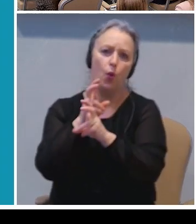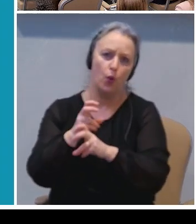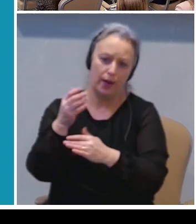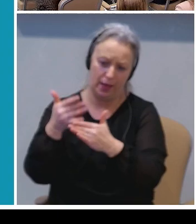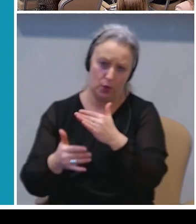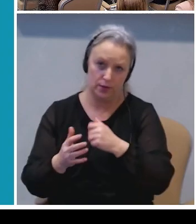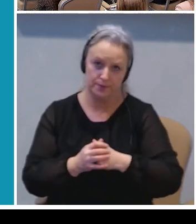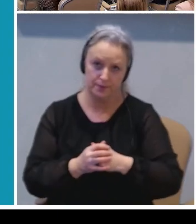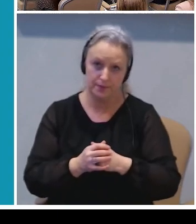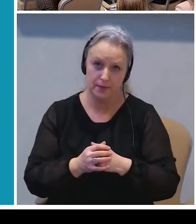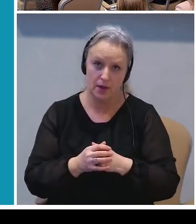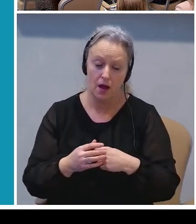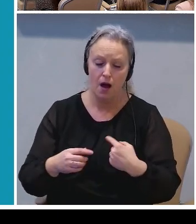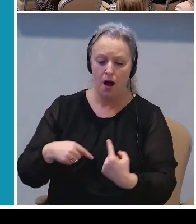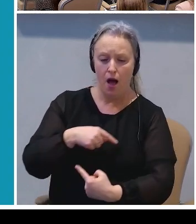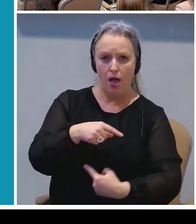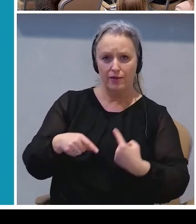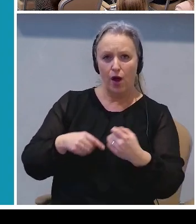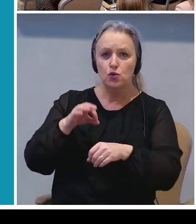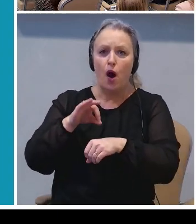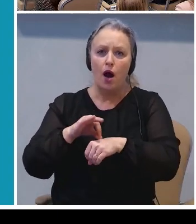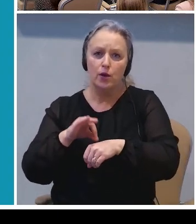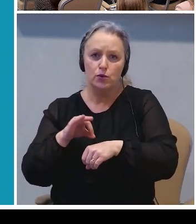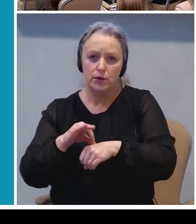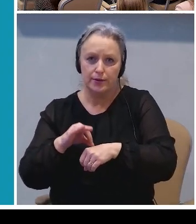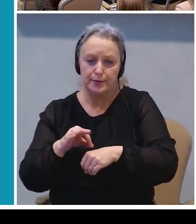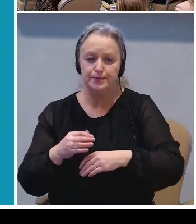Jätkan ainevahetushaigustega.